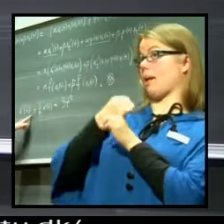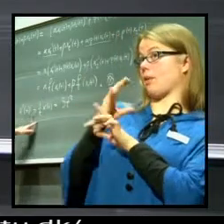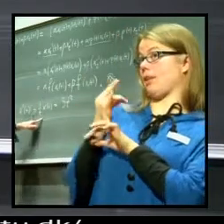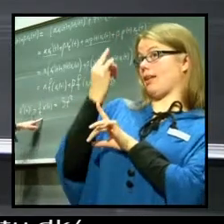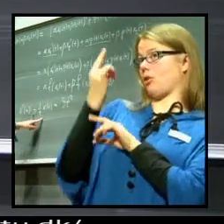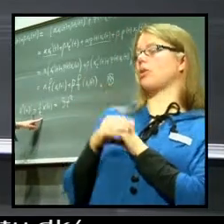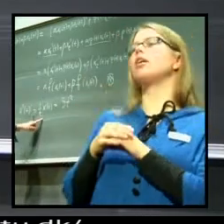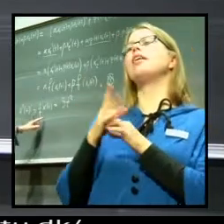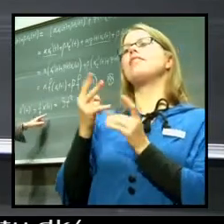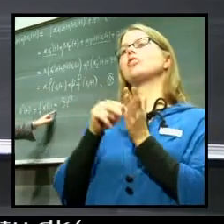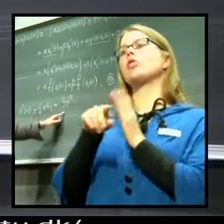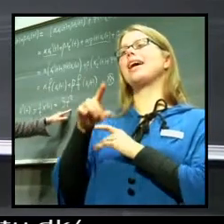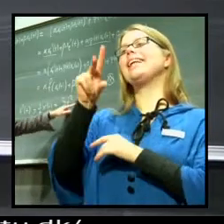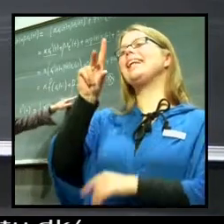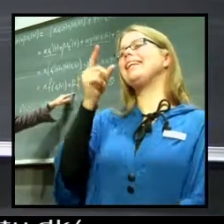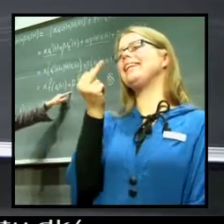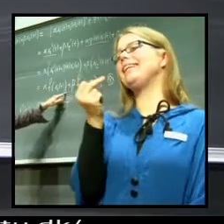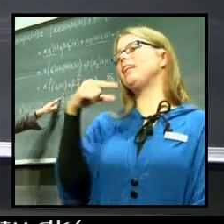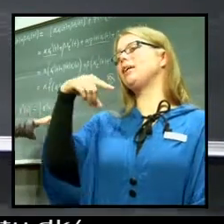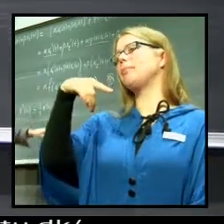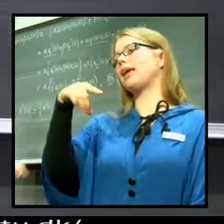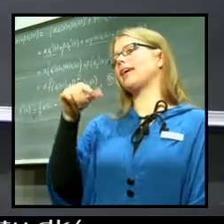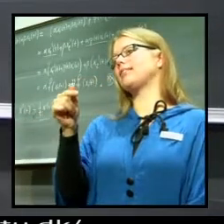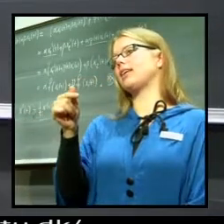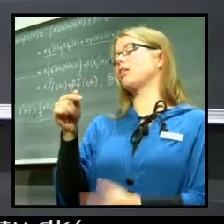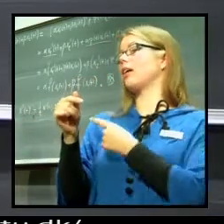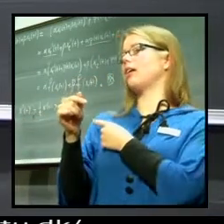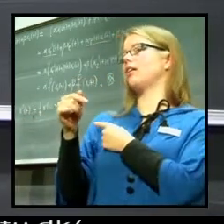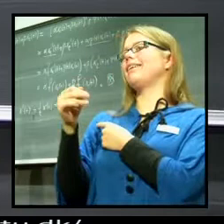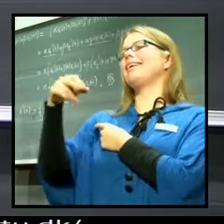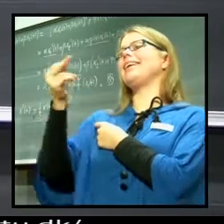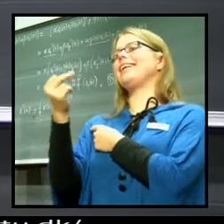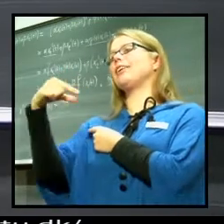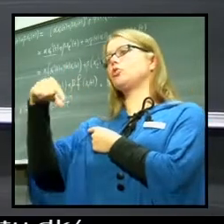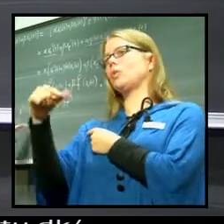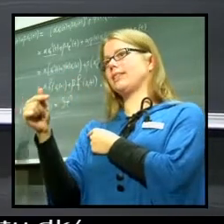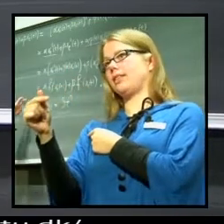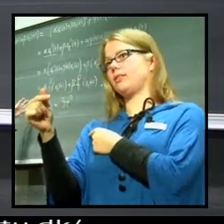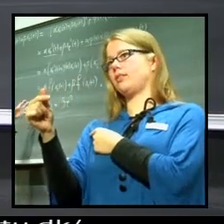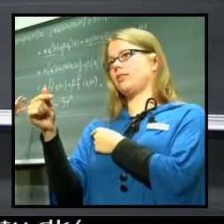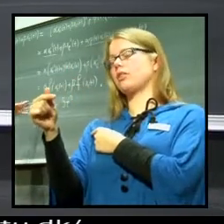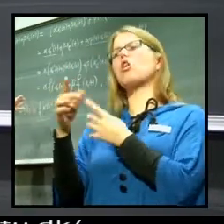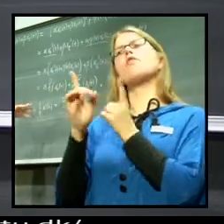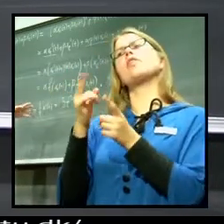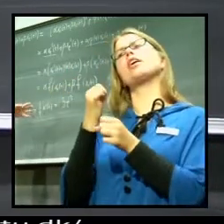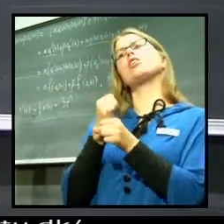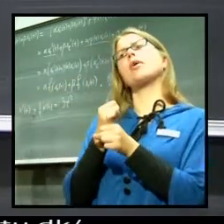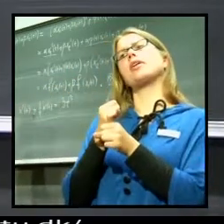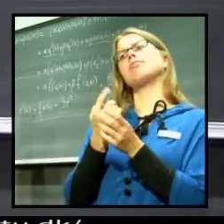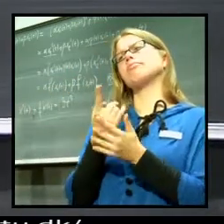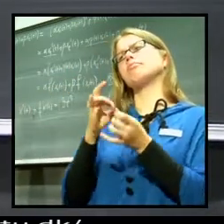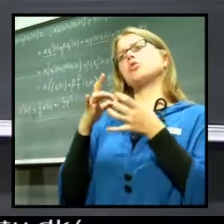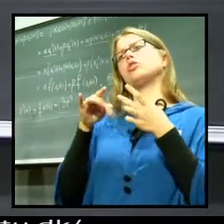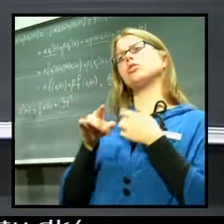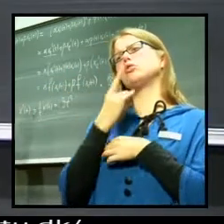her, det er lille p af t. Det, der står her, er lille q af t. Og hvordan gør man så i øvrigt, når man skal løse